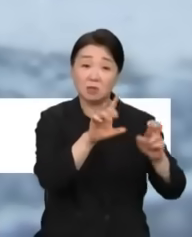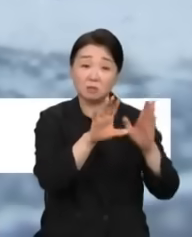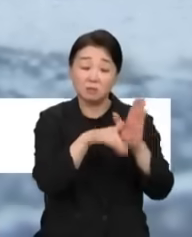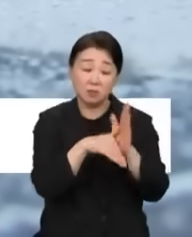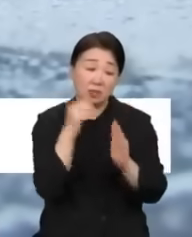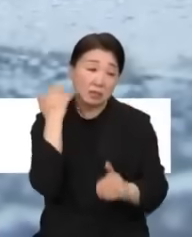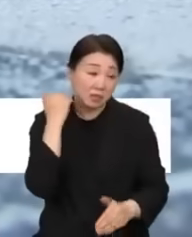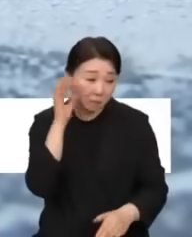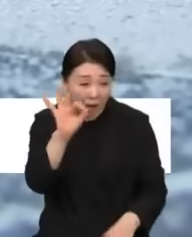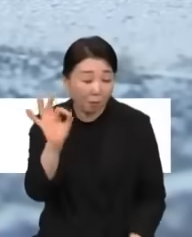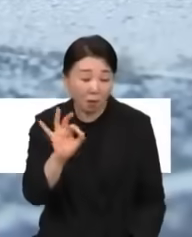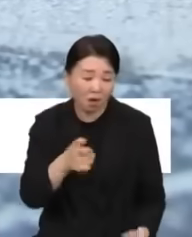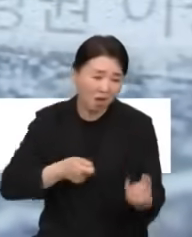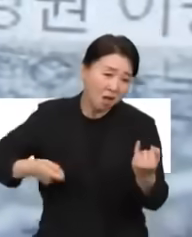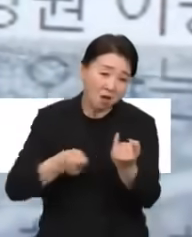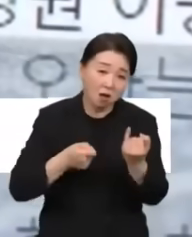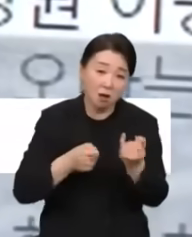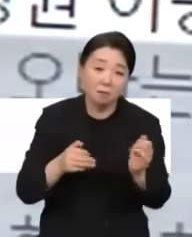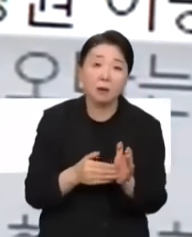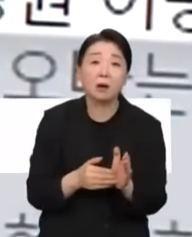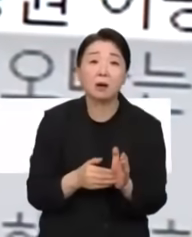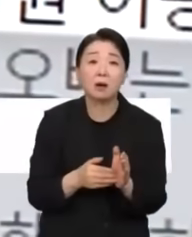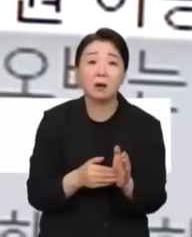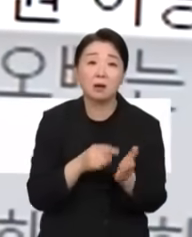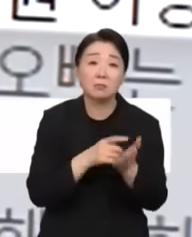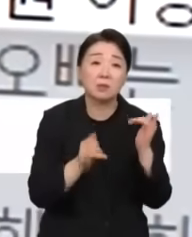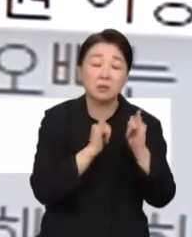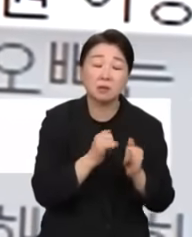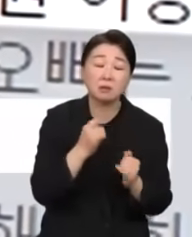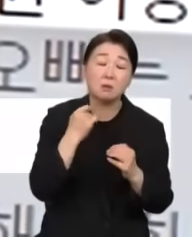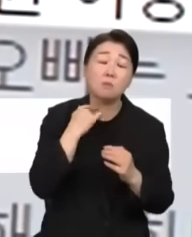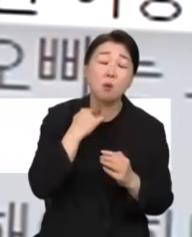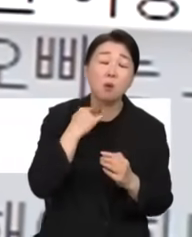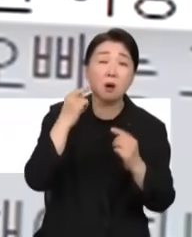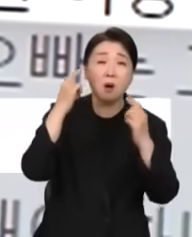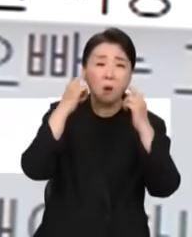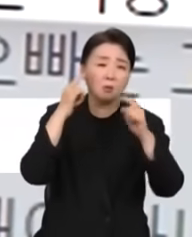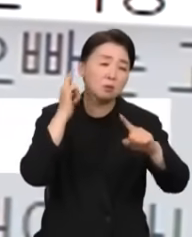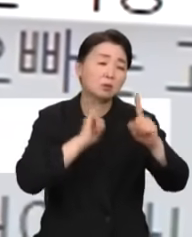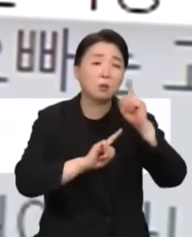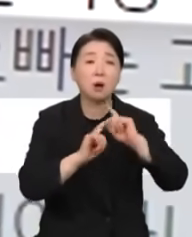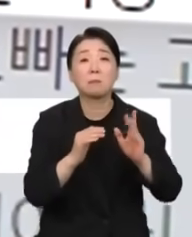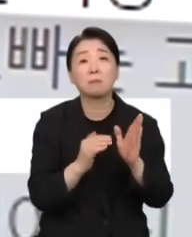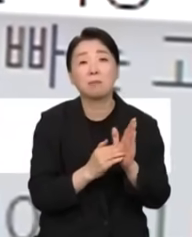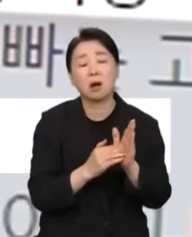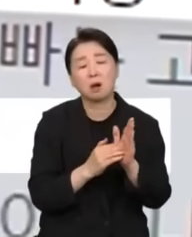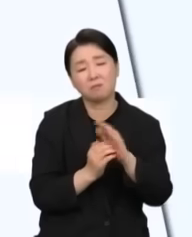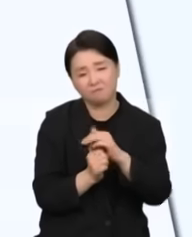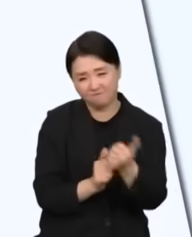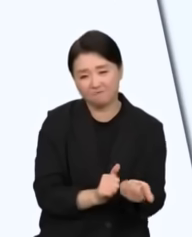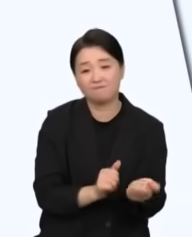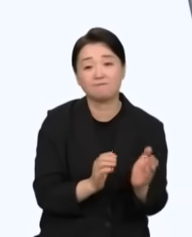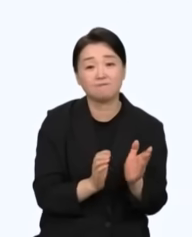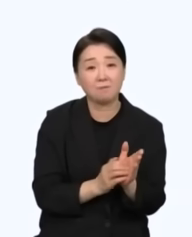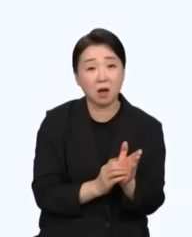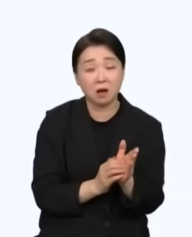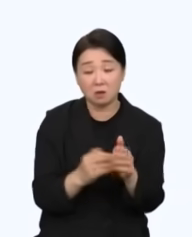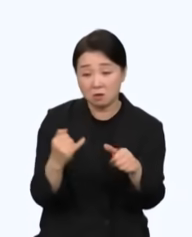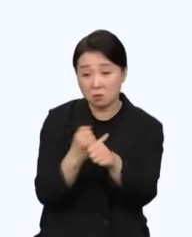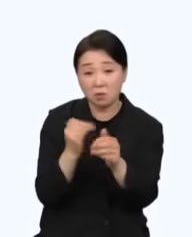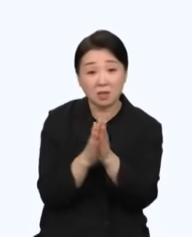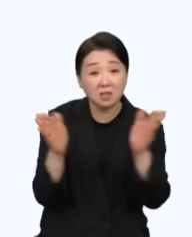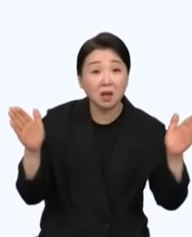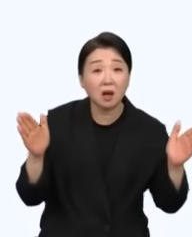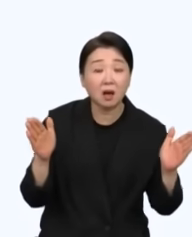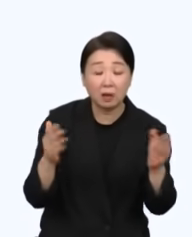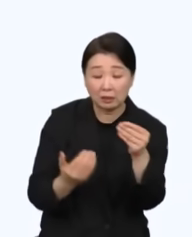사각지대에서 수차례 흉기를 휘둘렀습니다. 피해자는 목과 얼굴, 손이 훼손됐고 곧 숨졌습니다. 둘이 교제를 시작한